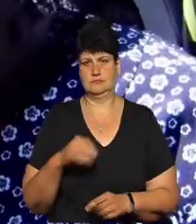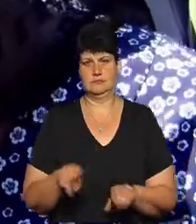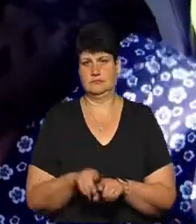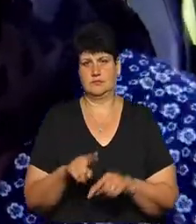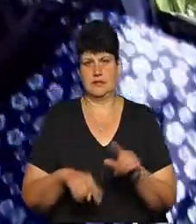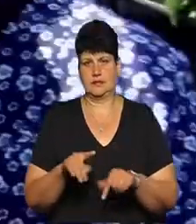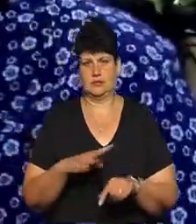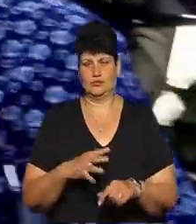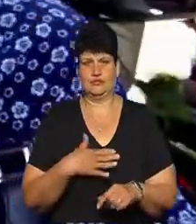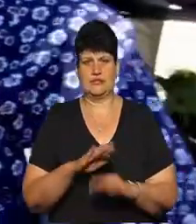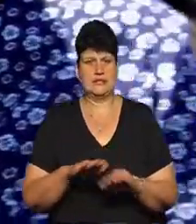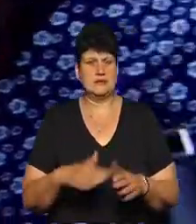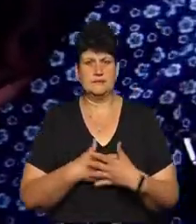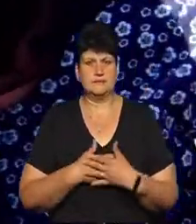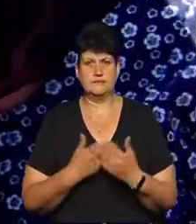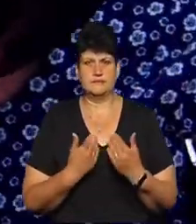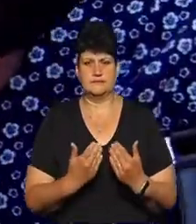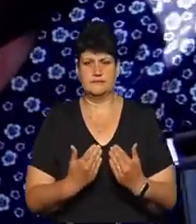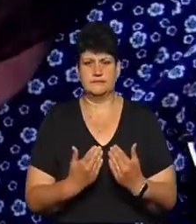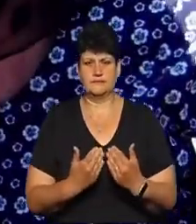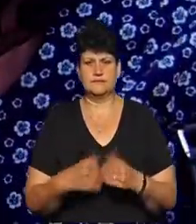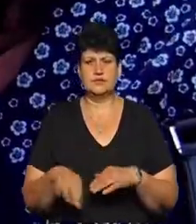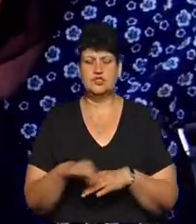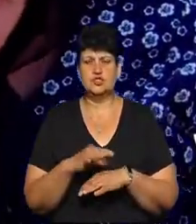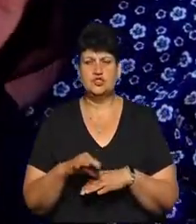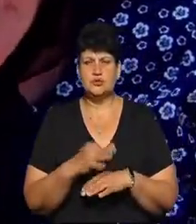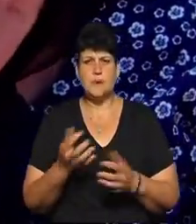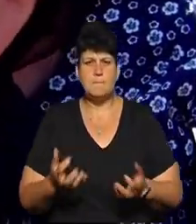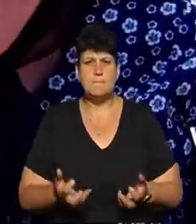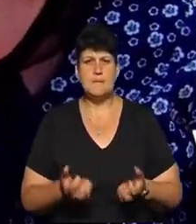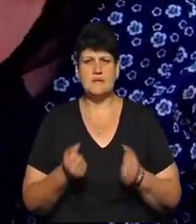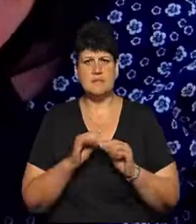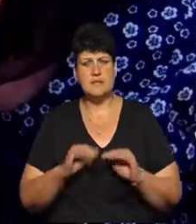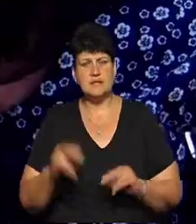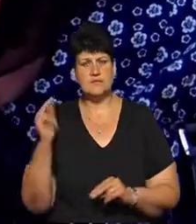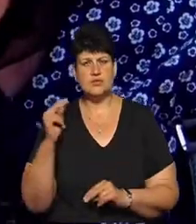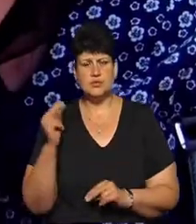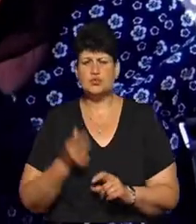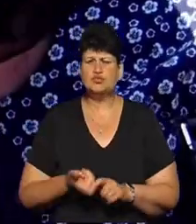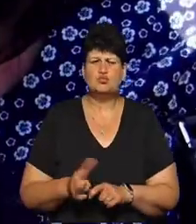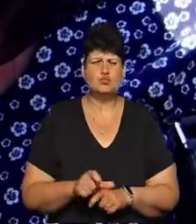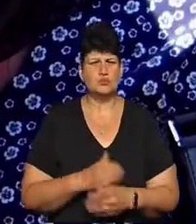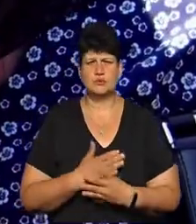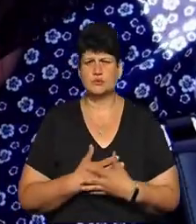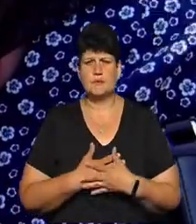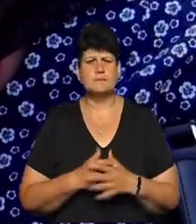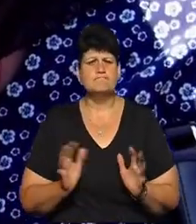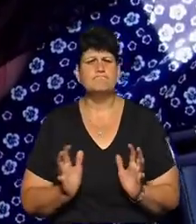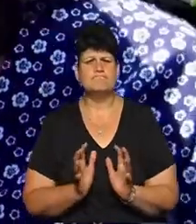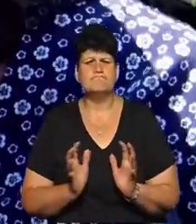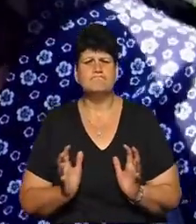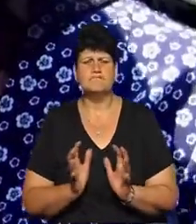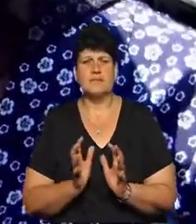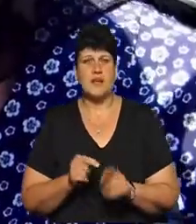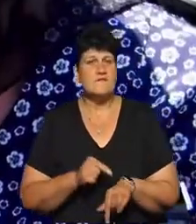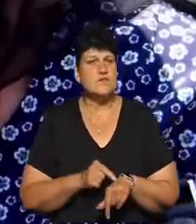любив, жінку підтримував, бо діти вчилися, дуже любив і дбав про це. Він так як ніби відчував, що то буде,